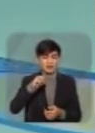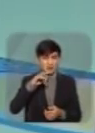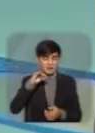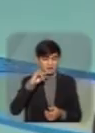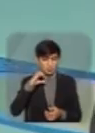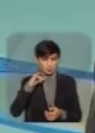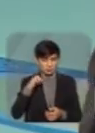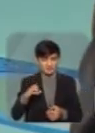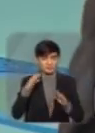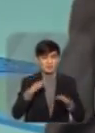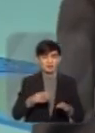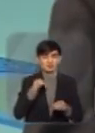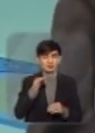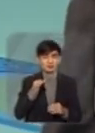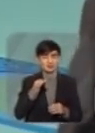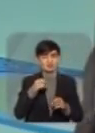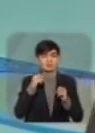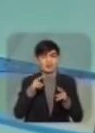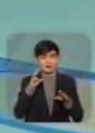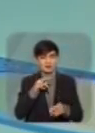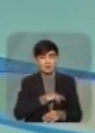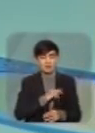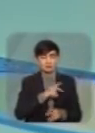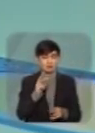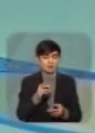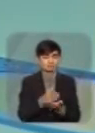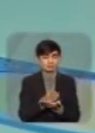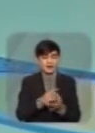саласынан тиесілі қызмет етіп жүрген